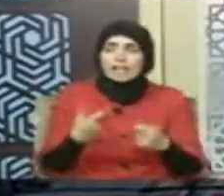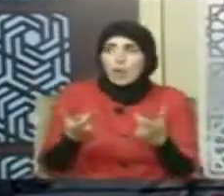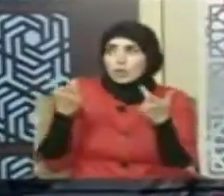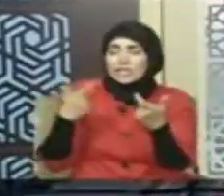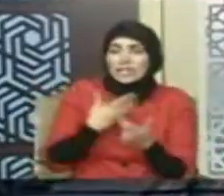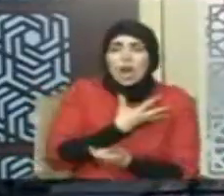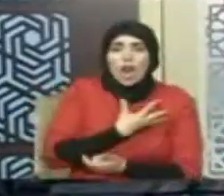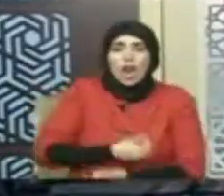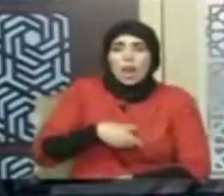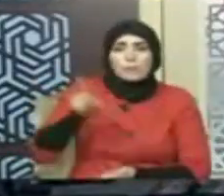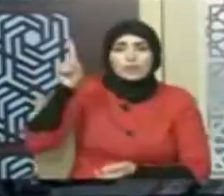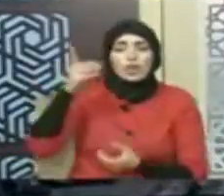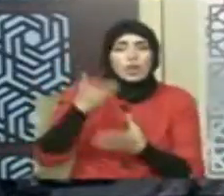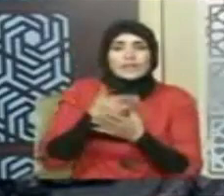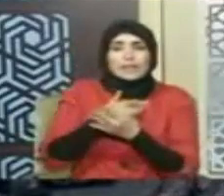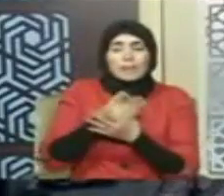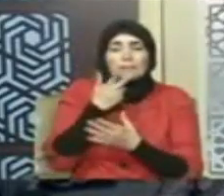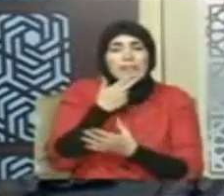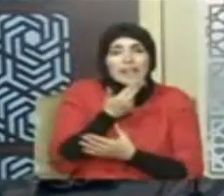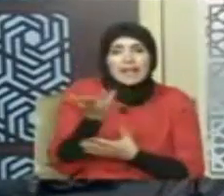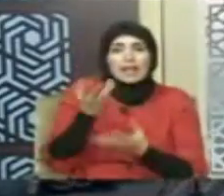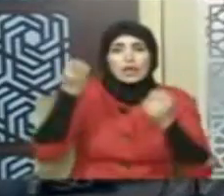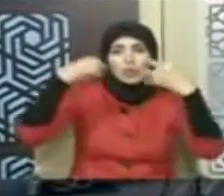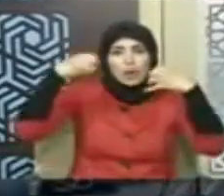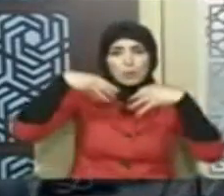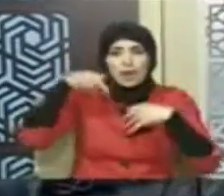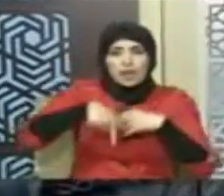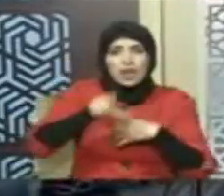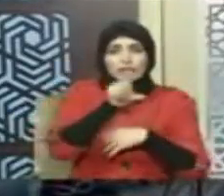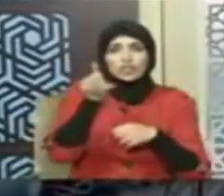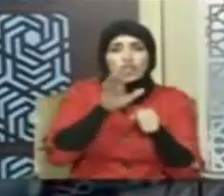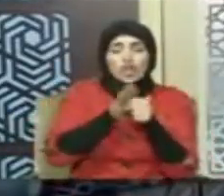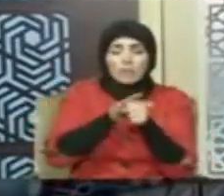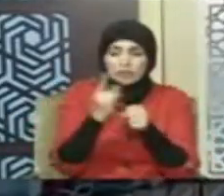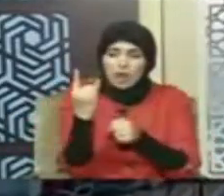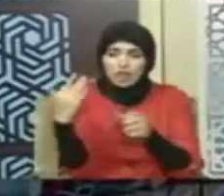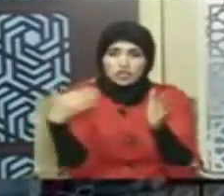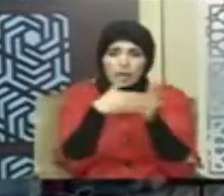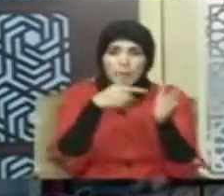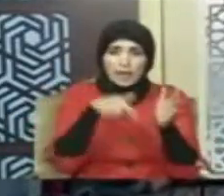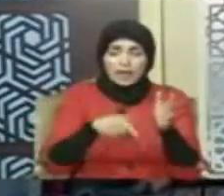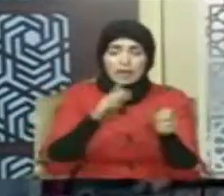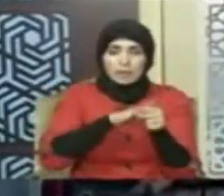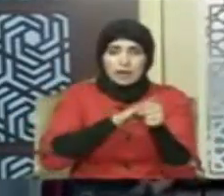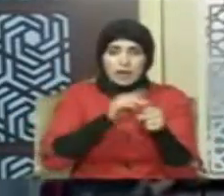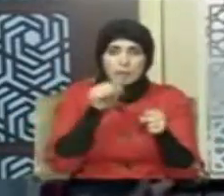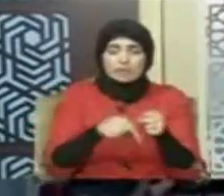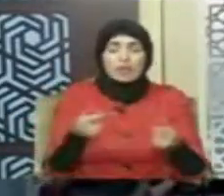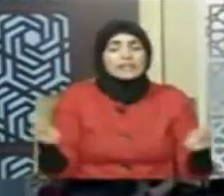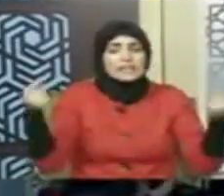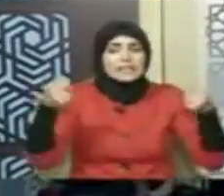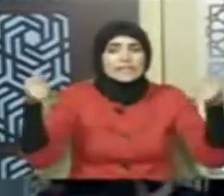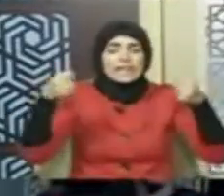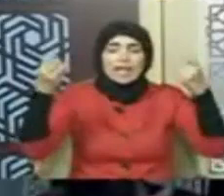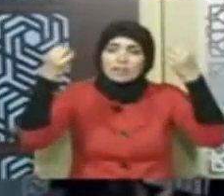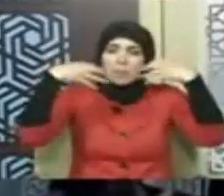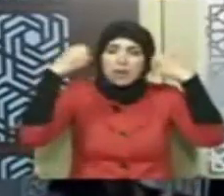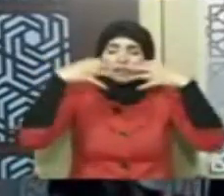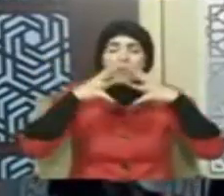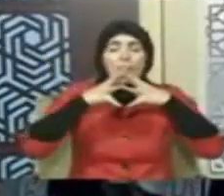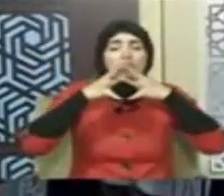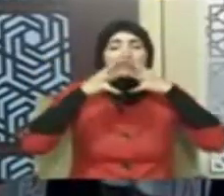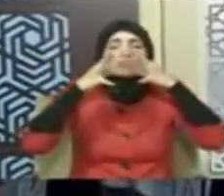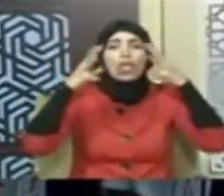الله، لأن النفحات والرحمات في هذه الأيام جد عظيمة، جد